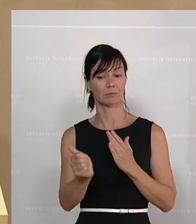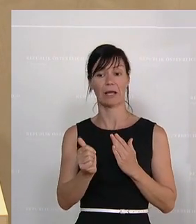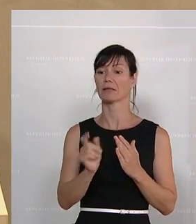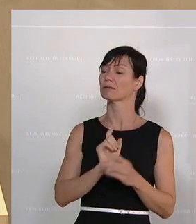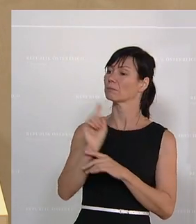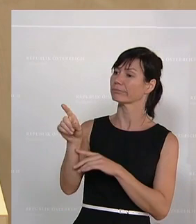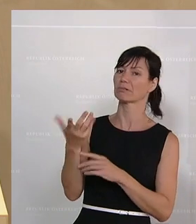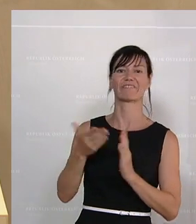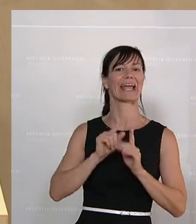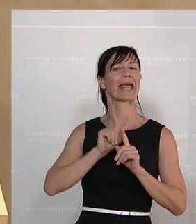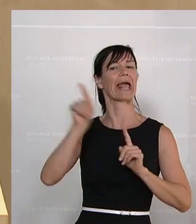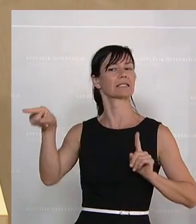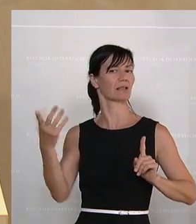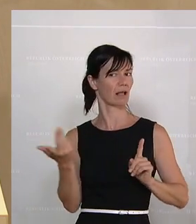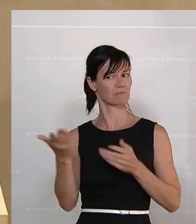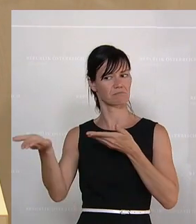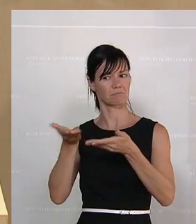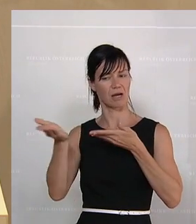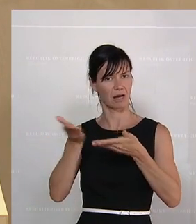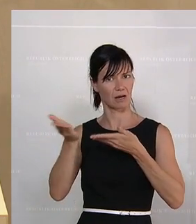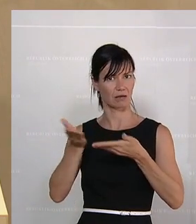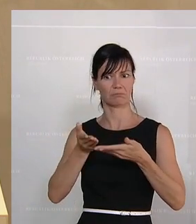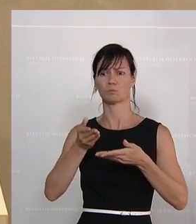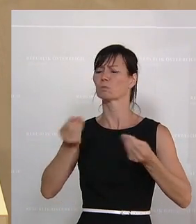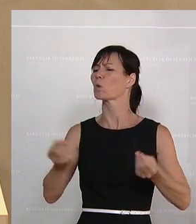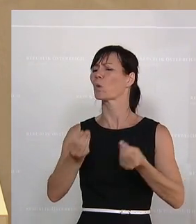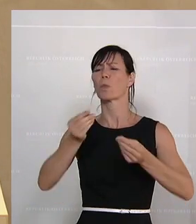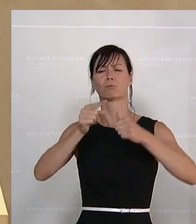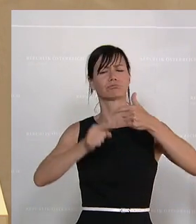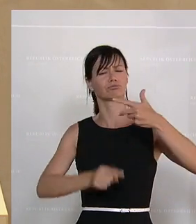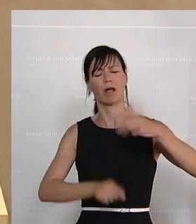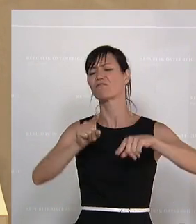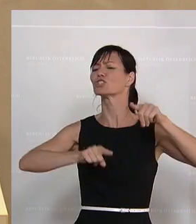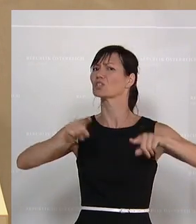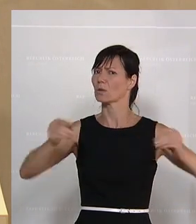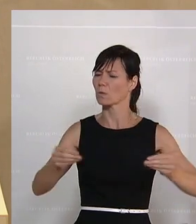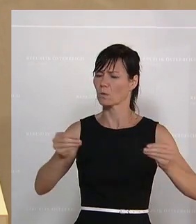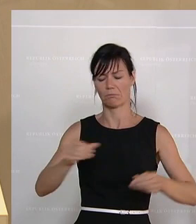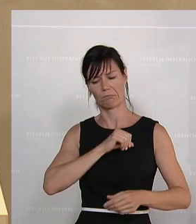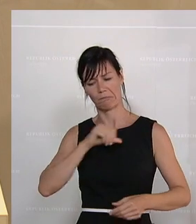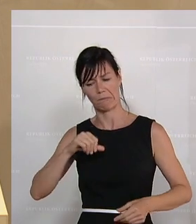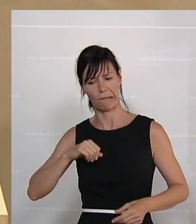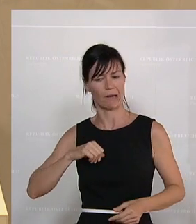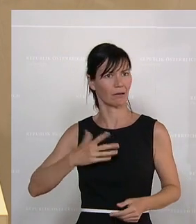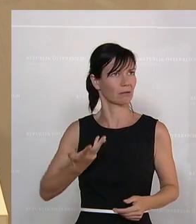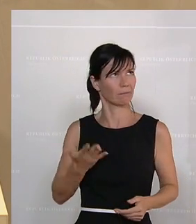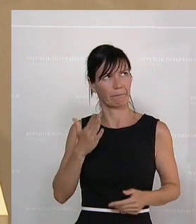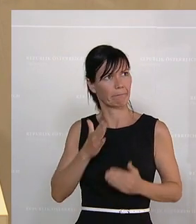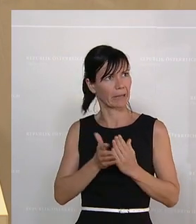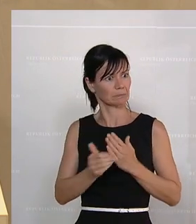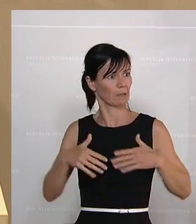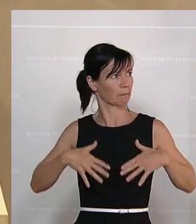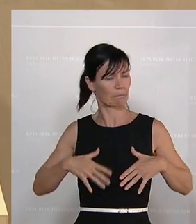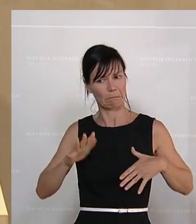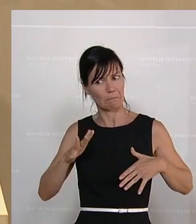berater und berater im einzelfall aus verschiedenen gründen erforderlich sein kann mangels eigener vorhandene eigene expertise oder